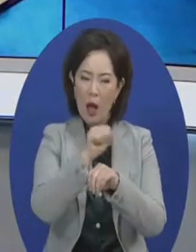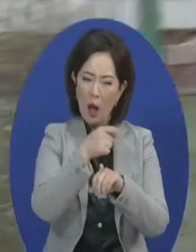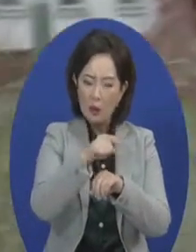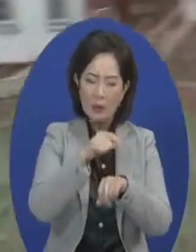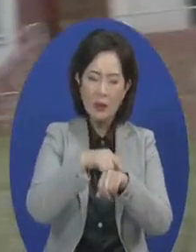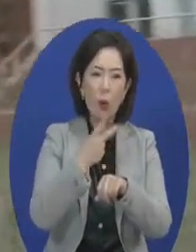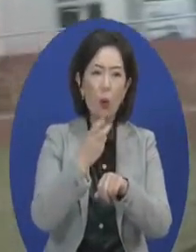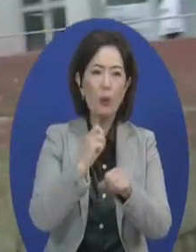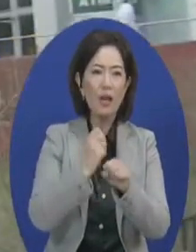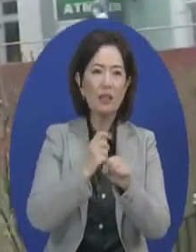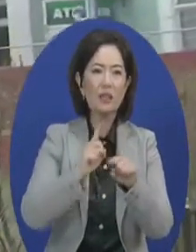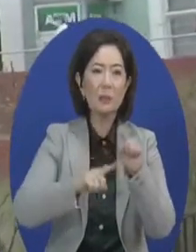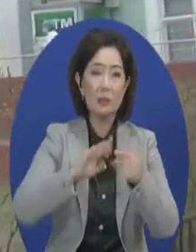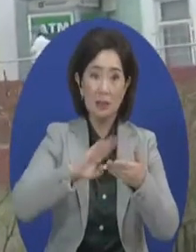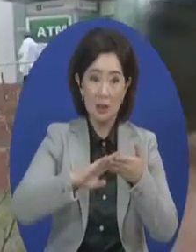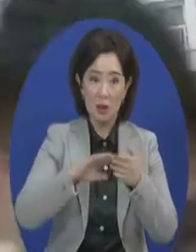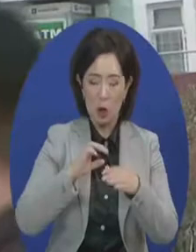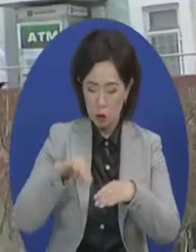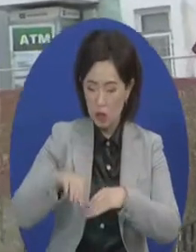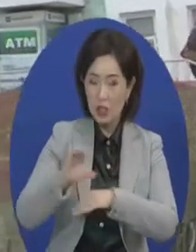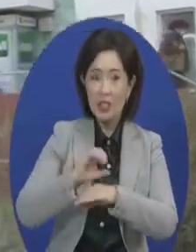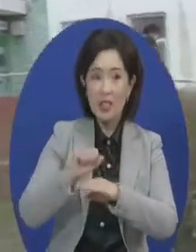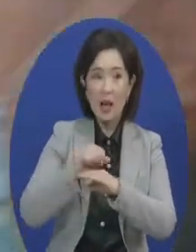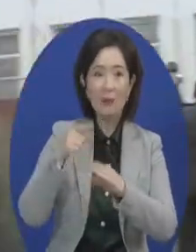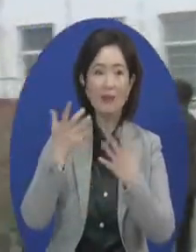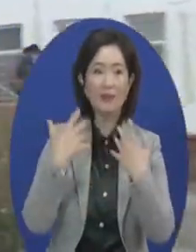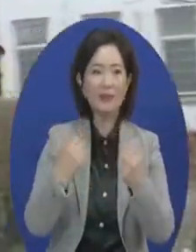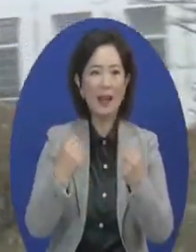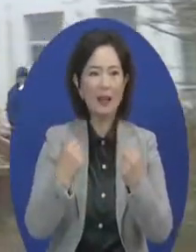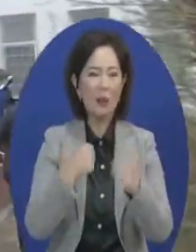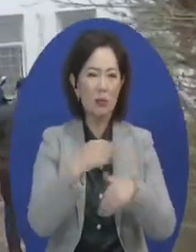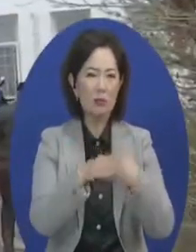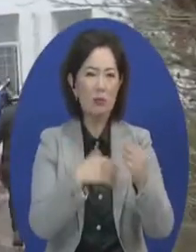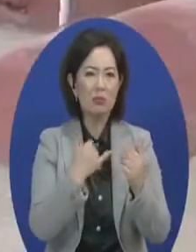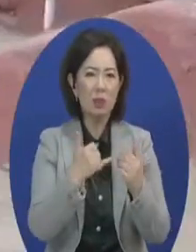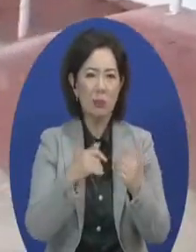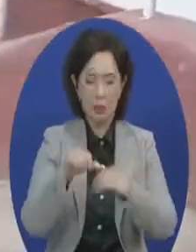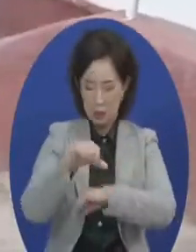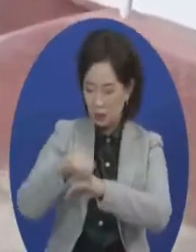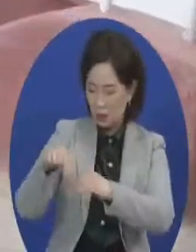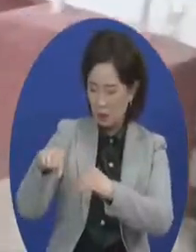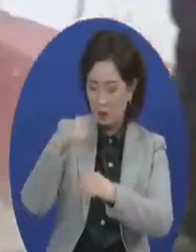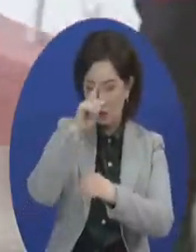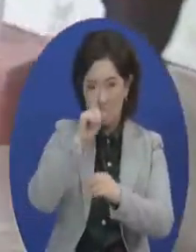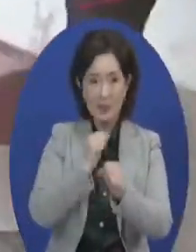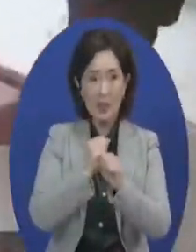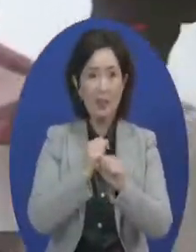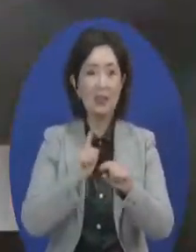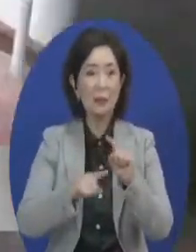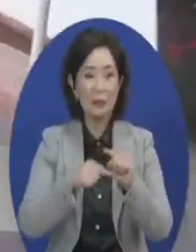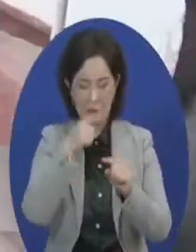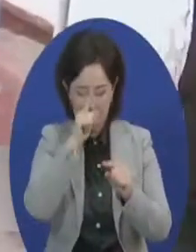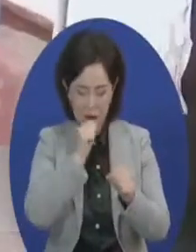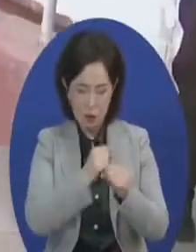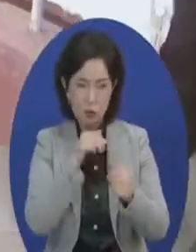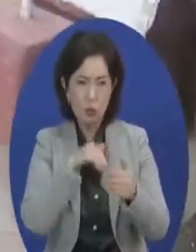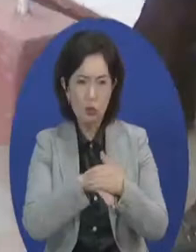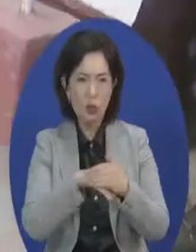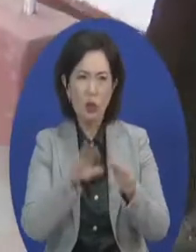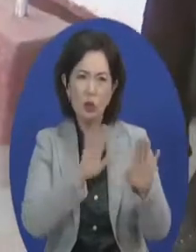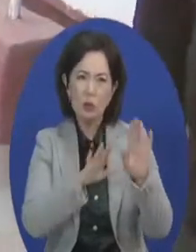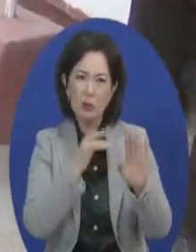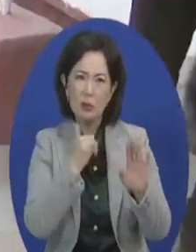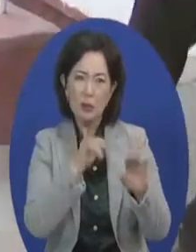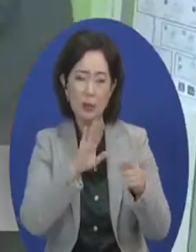ажилтай танилцсаж байна. Өнөөдөр ерөнхийлөгч Сэлэн аймгийн дархлаажуулалтын явц болон хилийн бүс нутгийн эрүүл мэндийн салбарын ажил, эмч эмнэлгийн ажиллагаасны